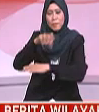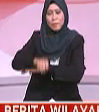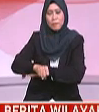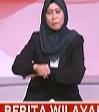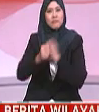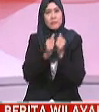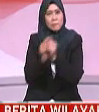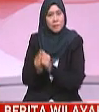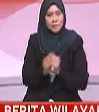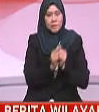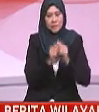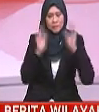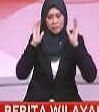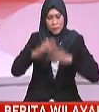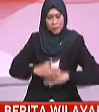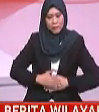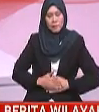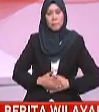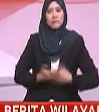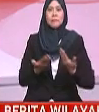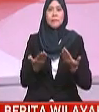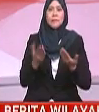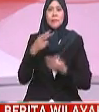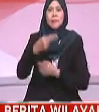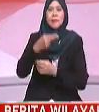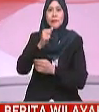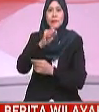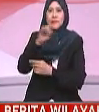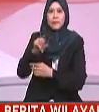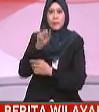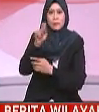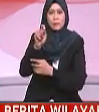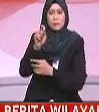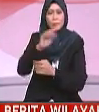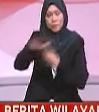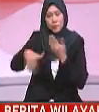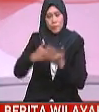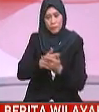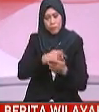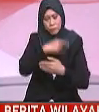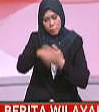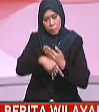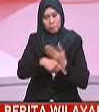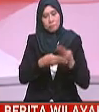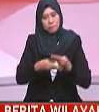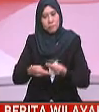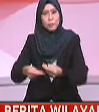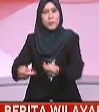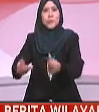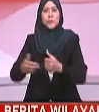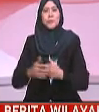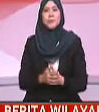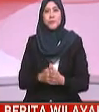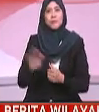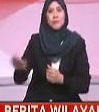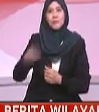solat hajat dan sama-sama berdoa agar semua program yang kita rancang dapat berjalan dengan lancar. Beliau berkata demikian selepas